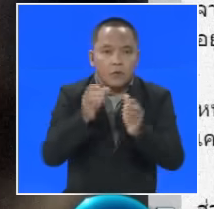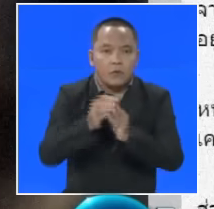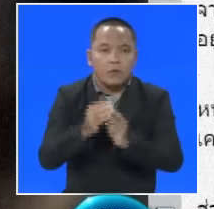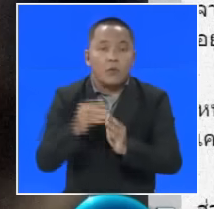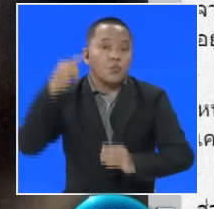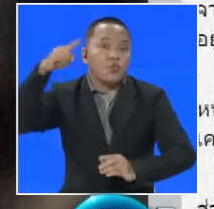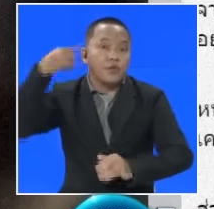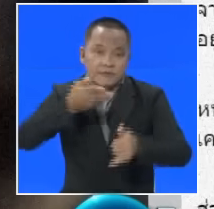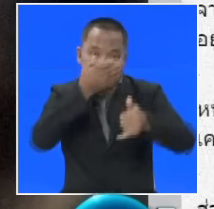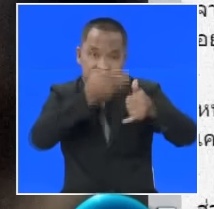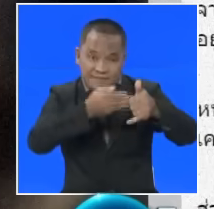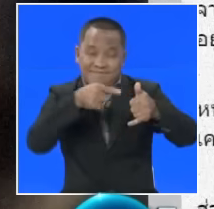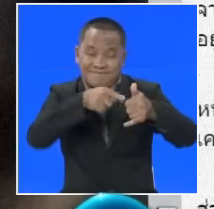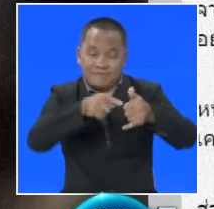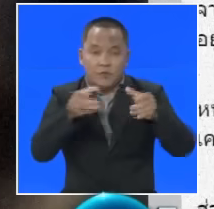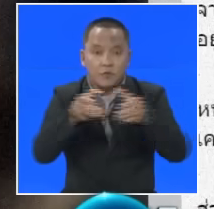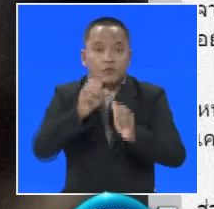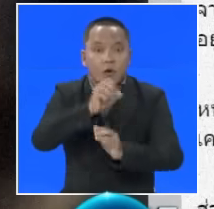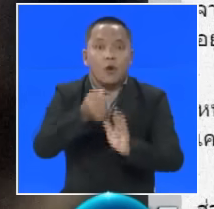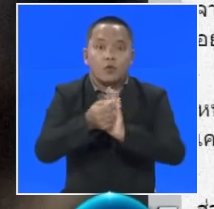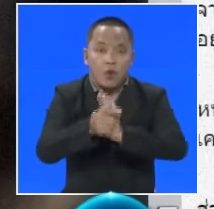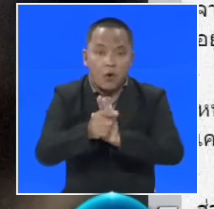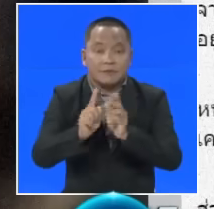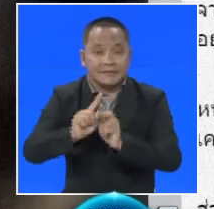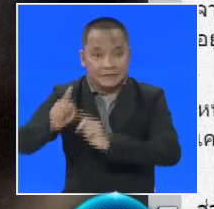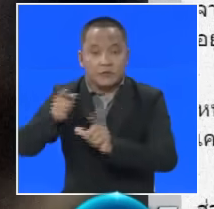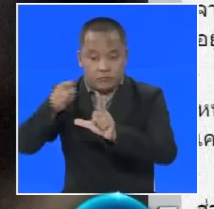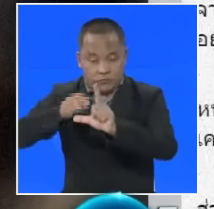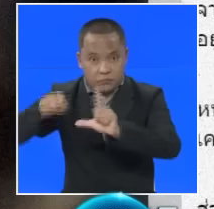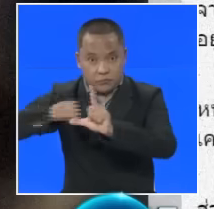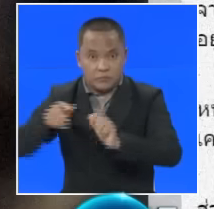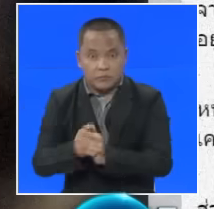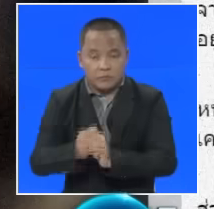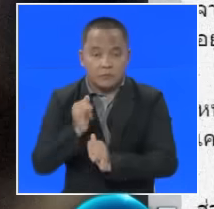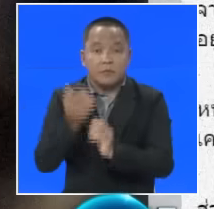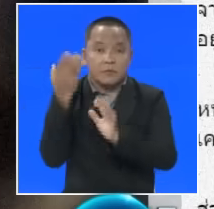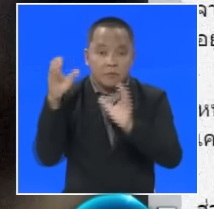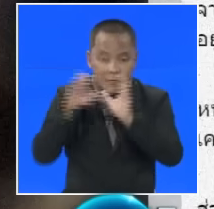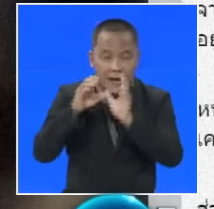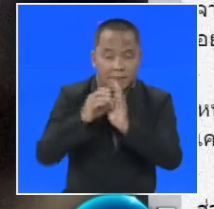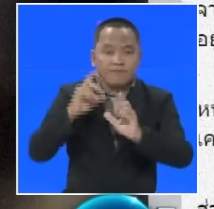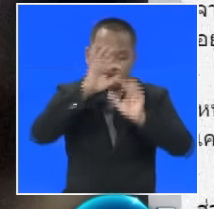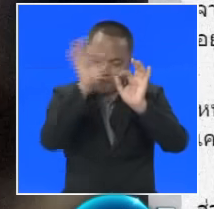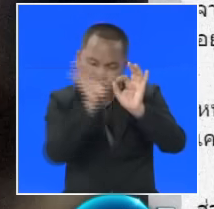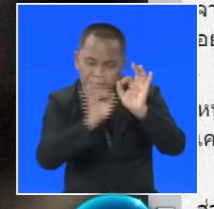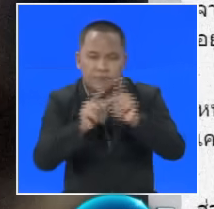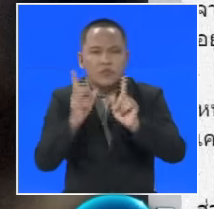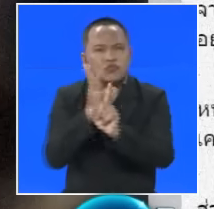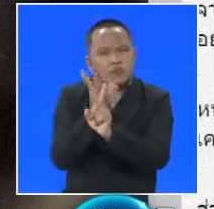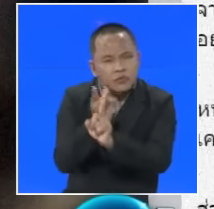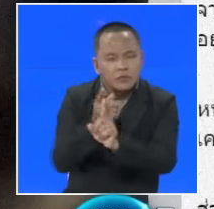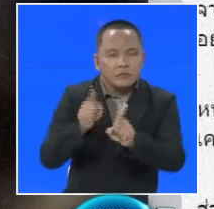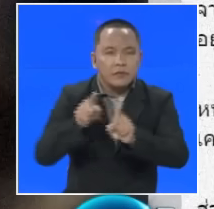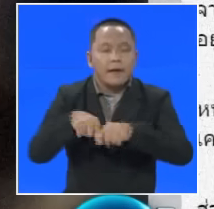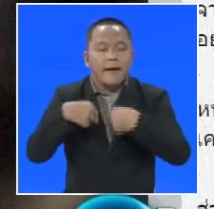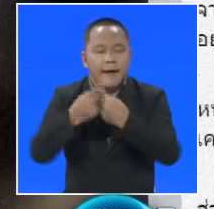างหญิงที่ชื่อปอปาเป็นทีมงานส.ส.อุดรธานีเขต1ก้าวไกลลงรูปแล้วก็ข้อความลักษณะเชิงชู้สาว